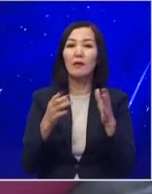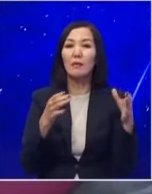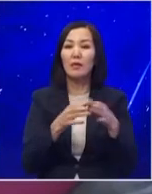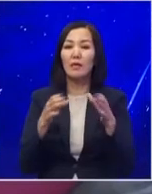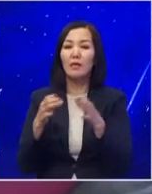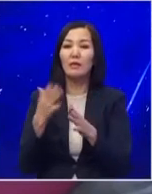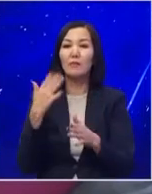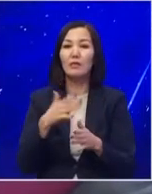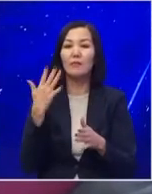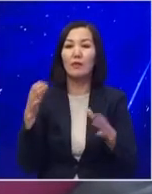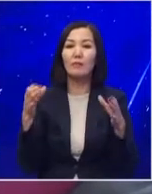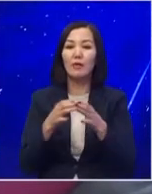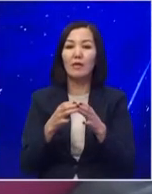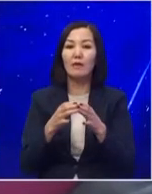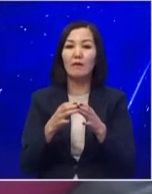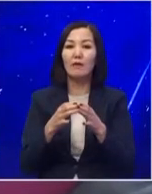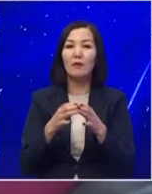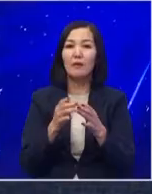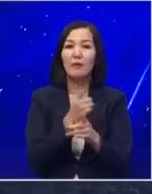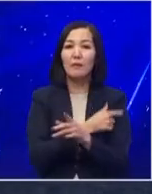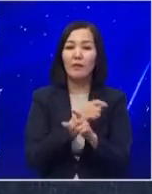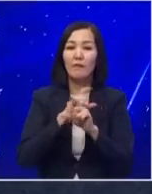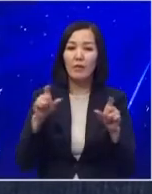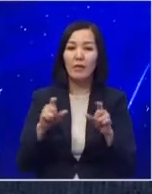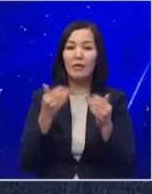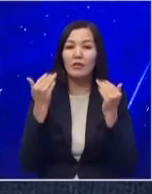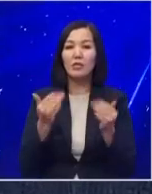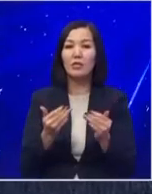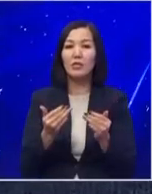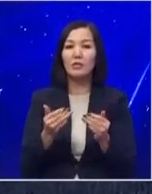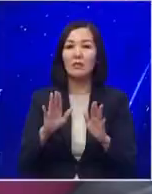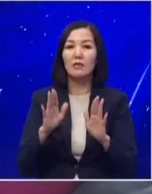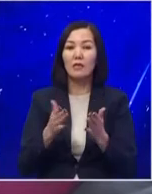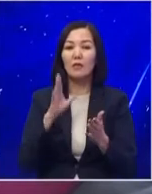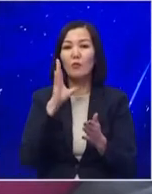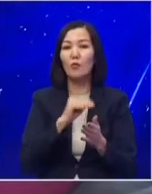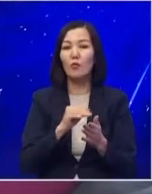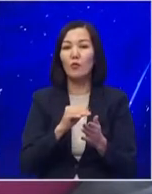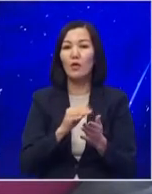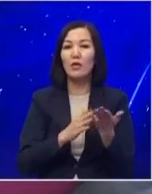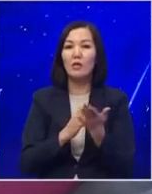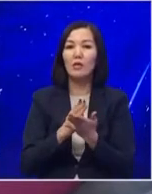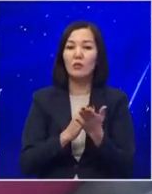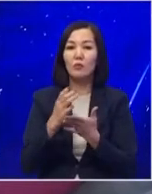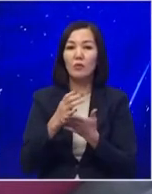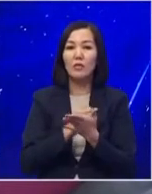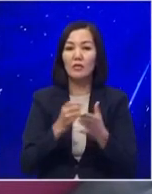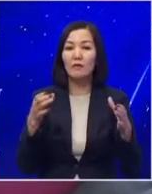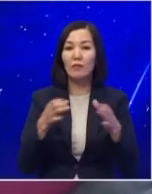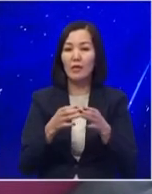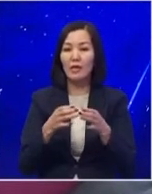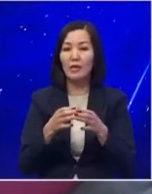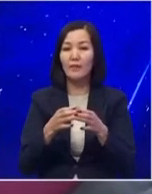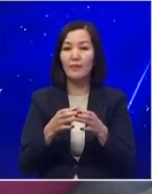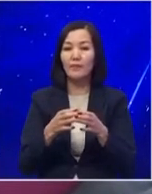55 бригад при поликлинике их данный момент могут у нас выйти еще на службу резервные бригады также